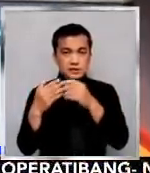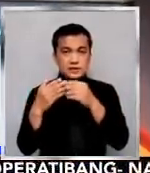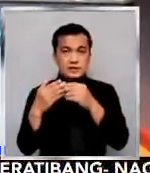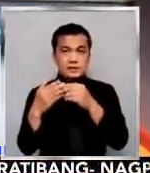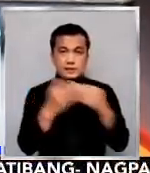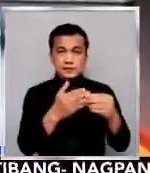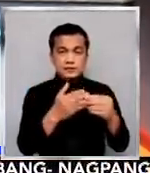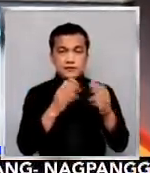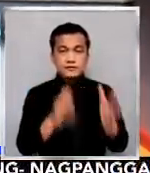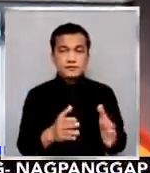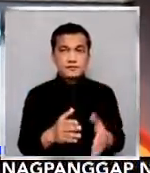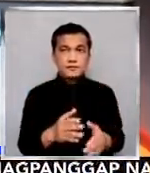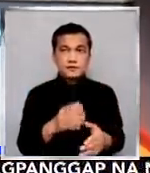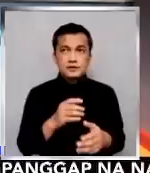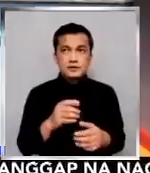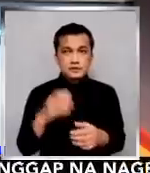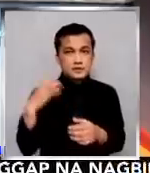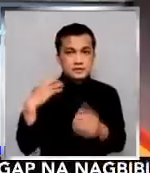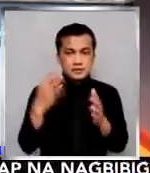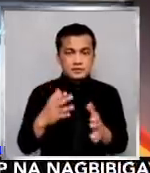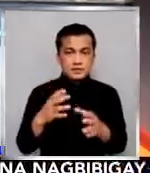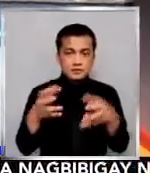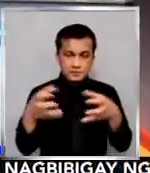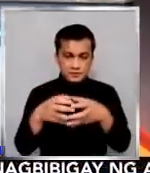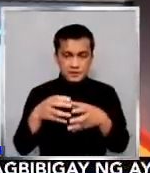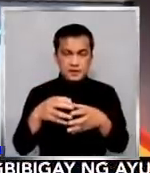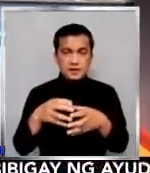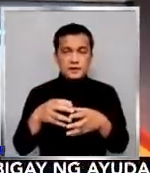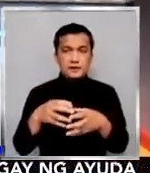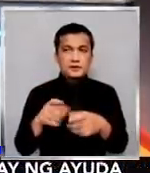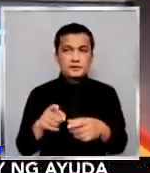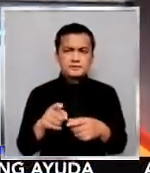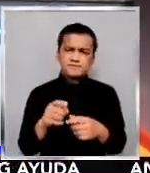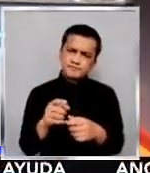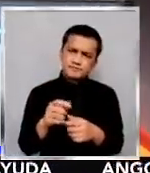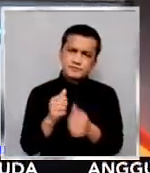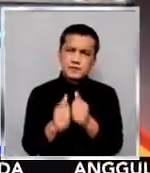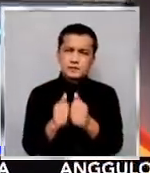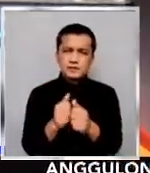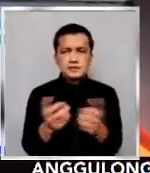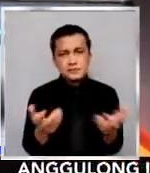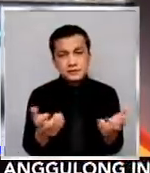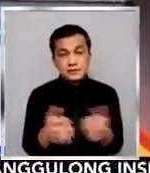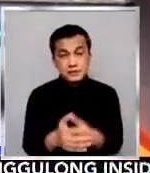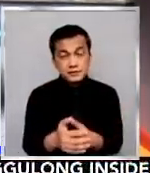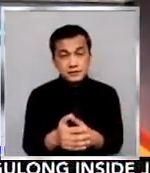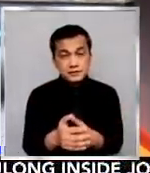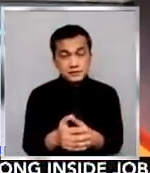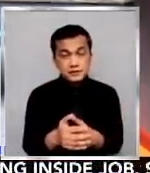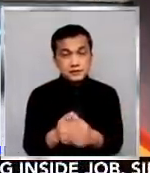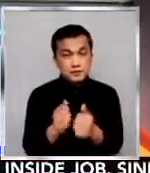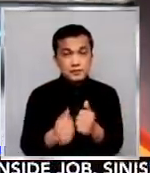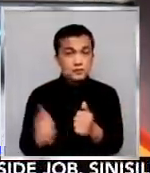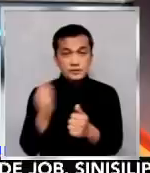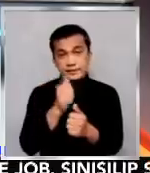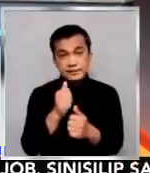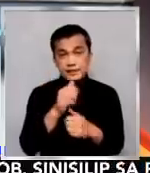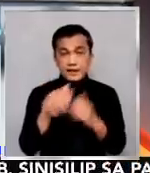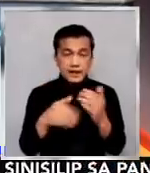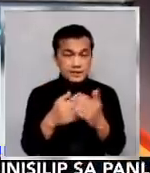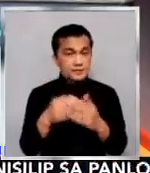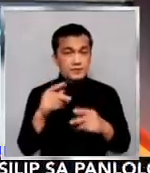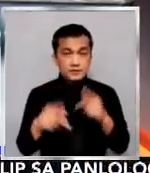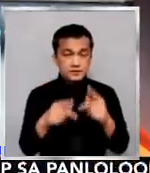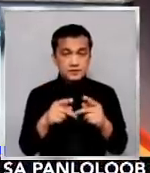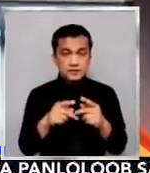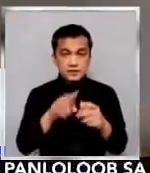Bilang chairman ng ating party. At in a sense, pinuno rin ng lahat ng taong kahanay natin